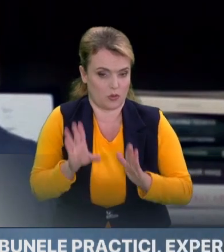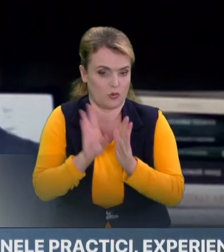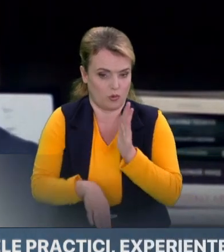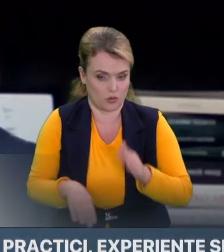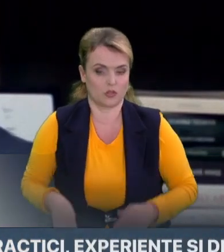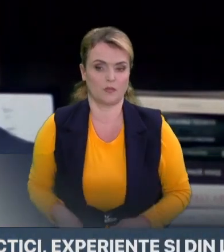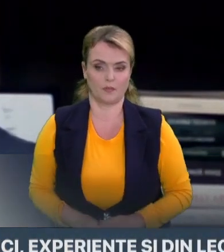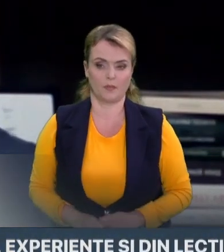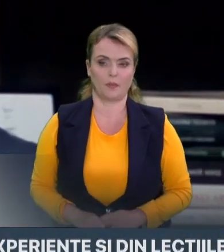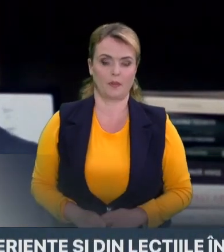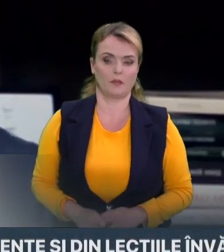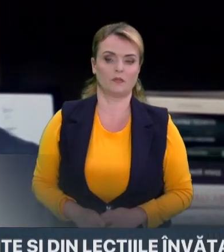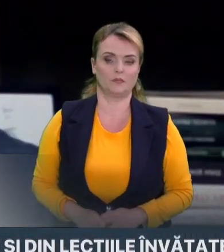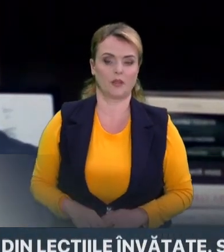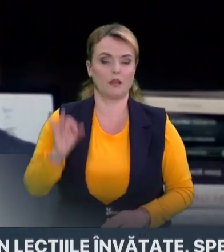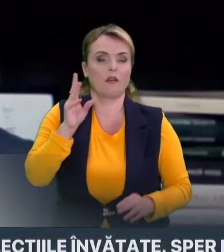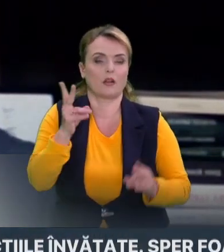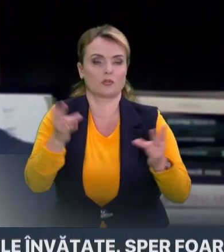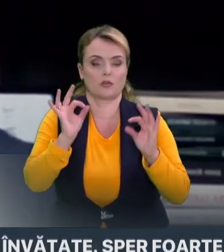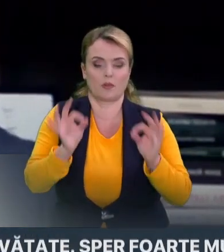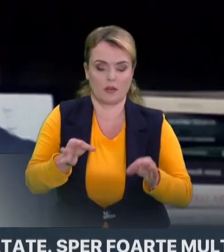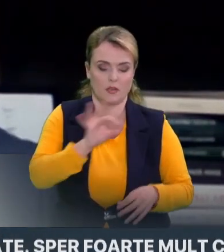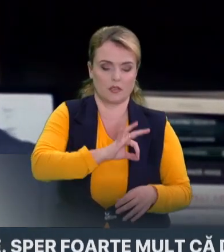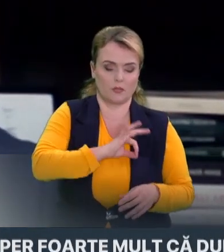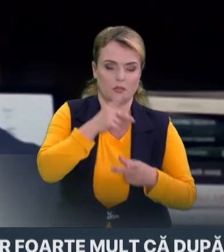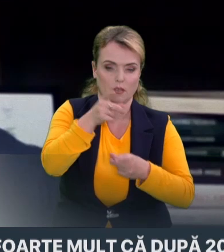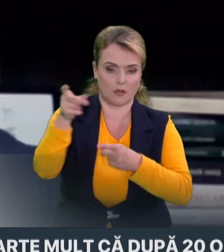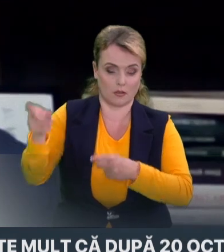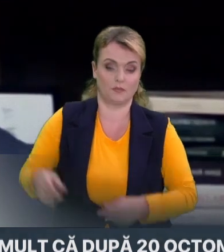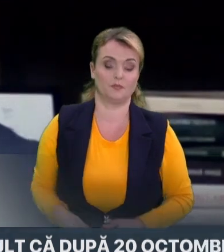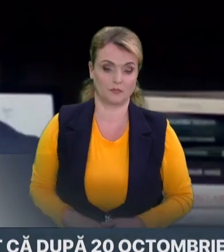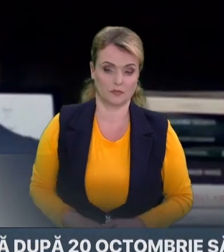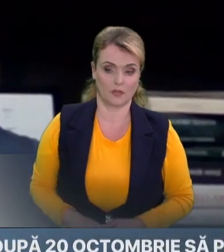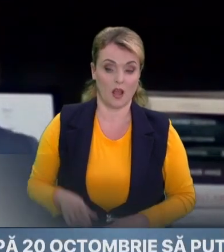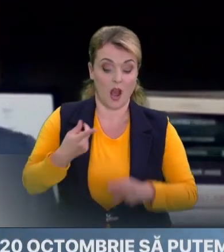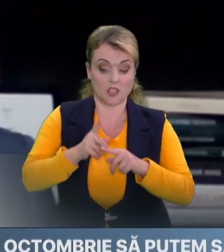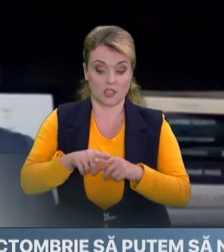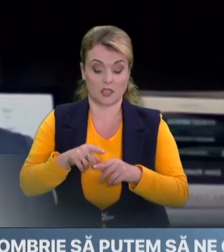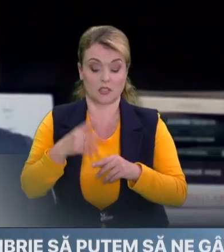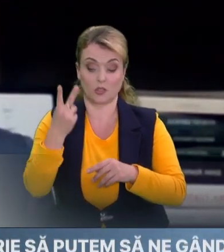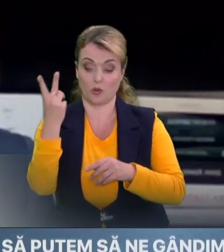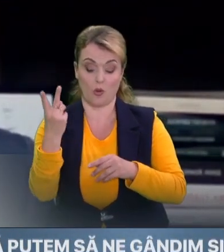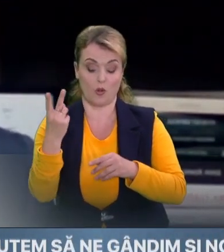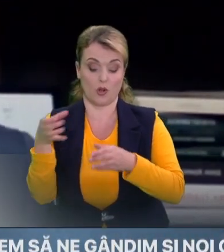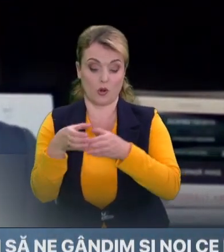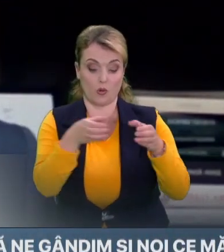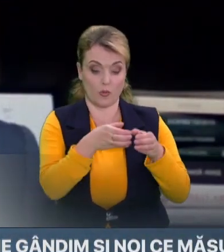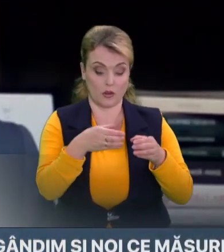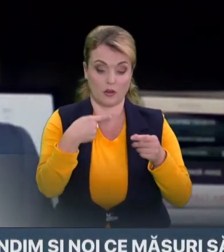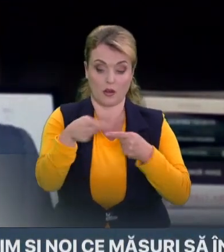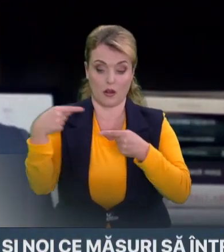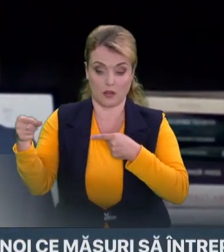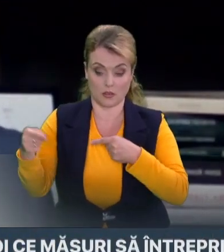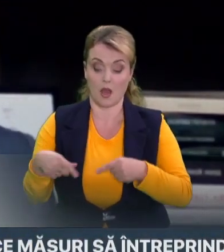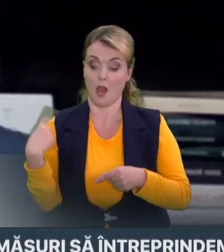la corp și să utilizeze armele de foc. Adică noi trebuie să facem diferență clară între aceste două grupări. Grupul de tineri utilizat pentru